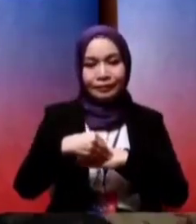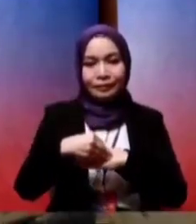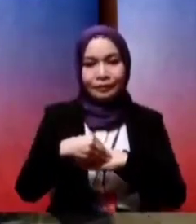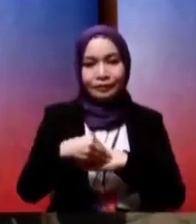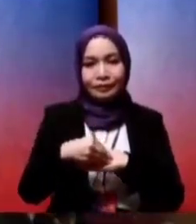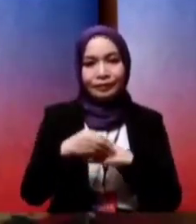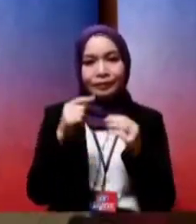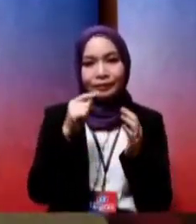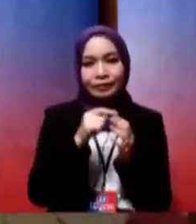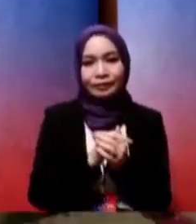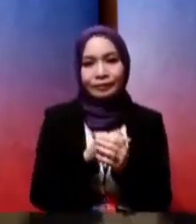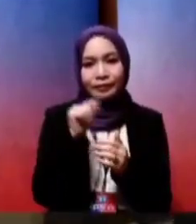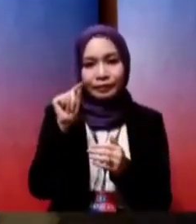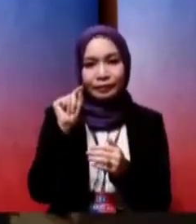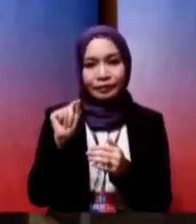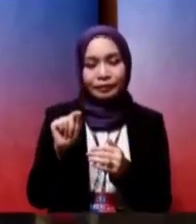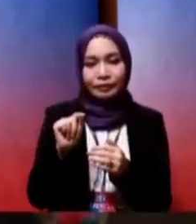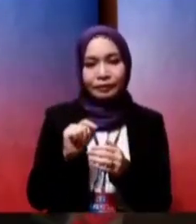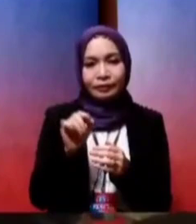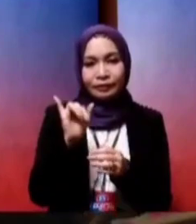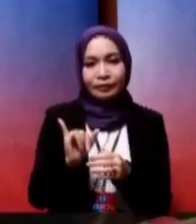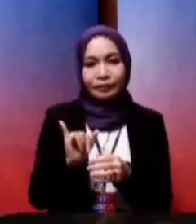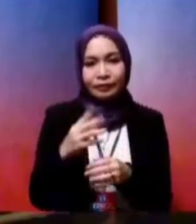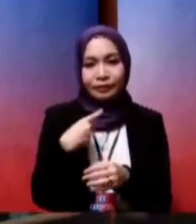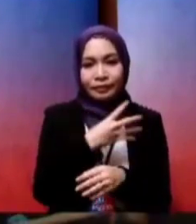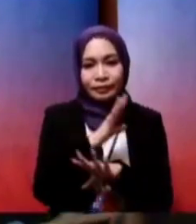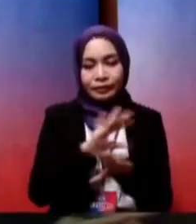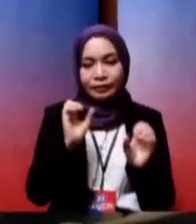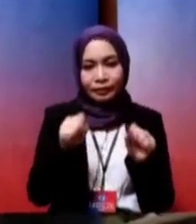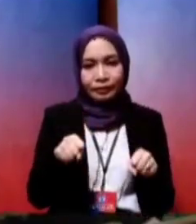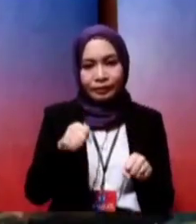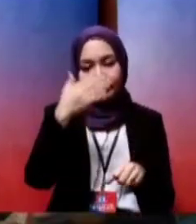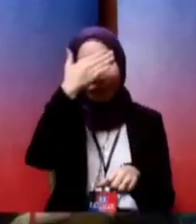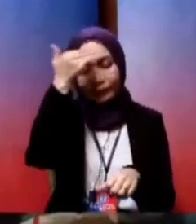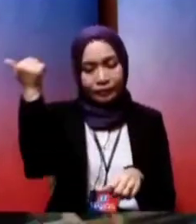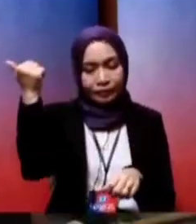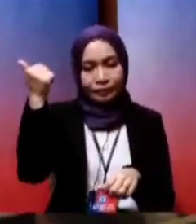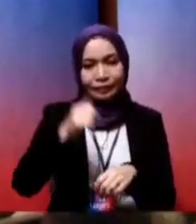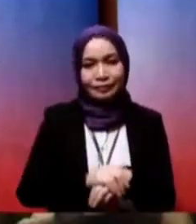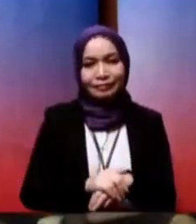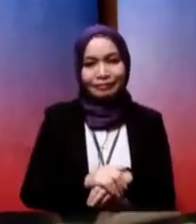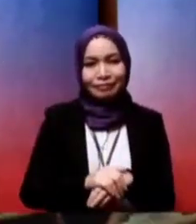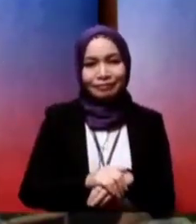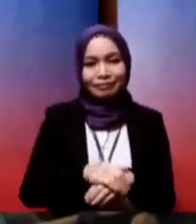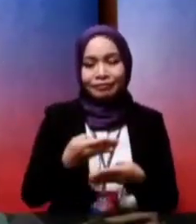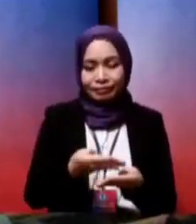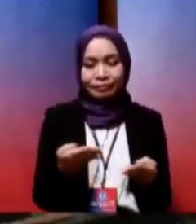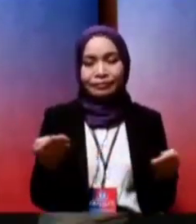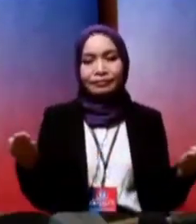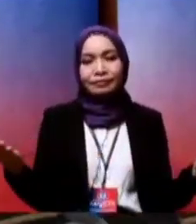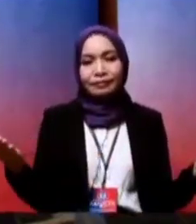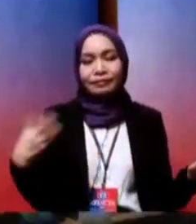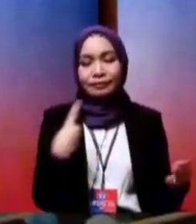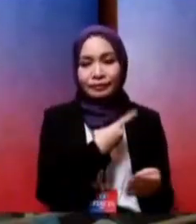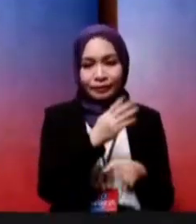lupakan saudaraudari Pak Mus pengerusi tetap kita tidak boleh